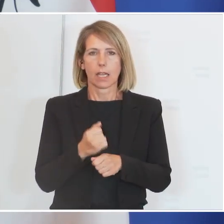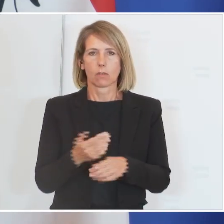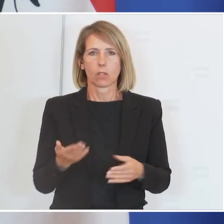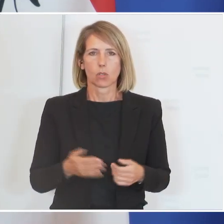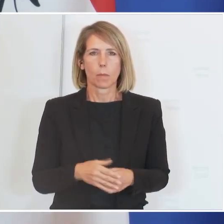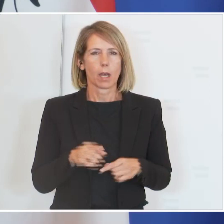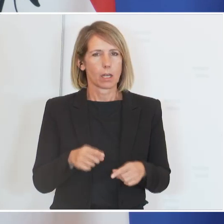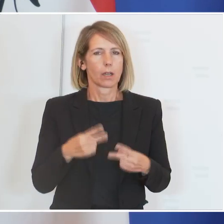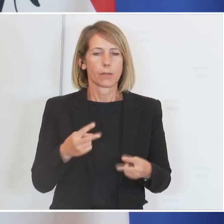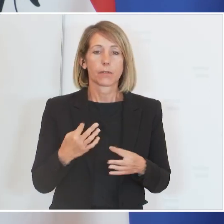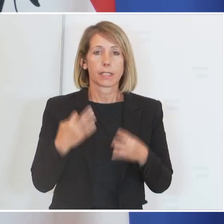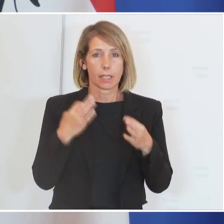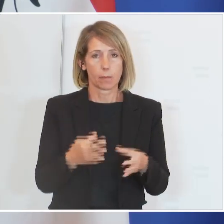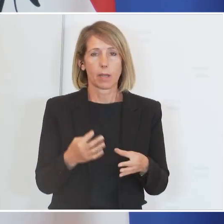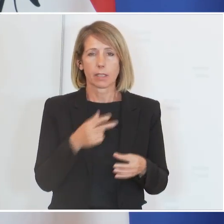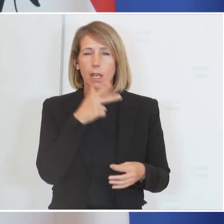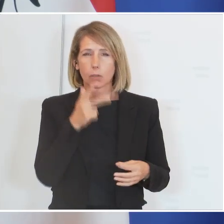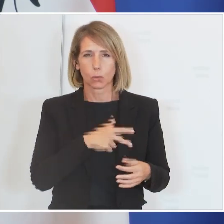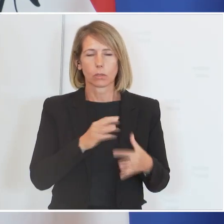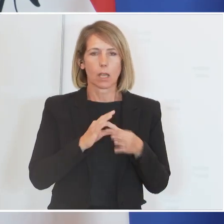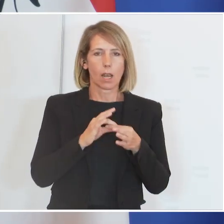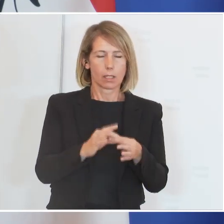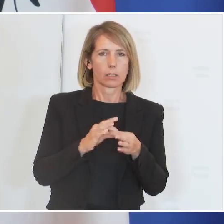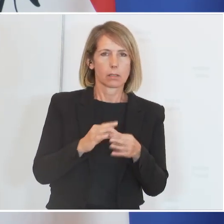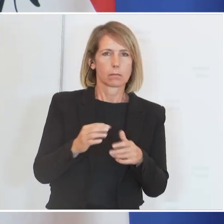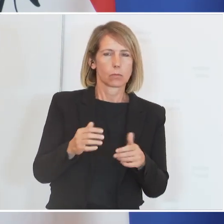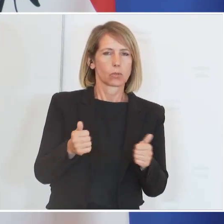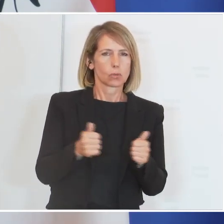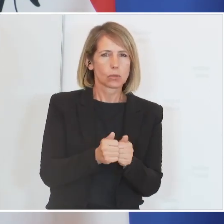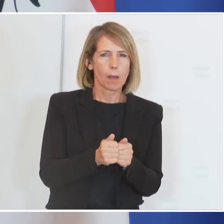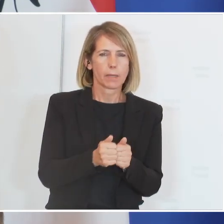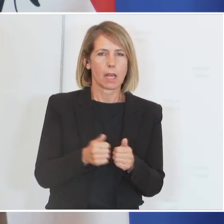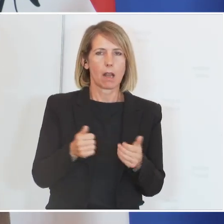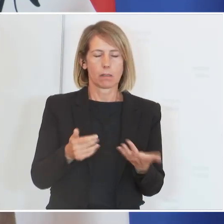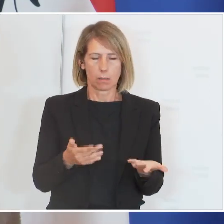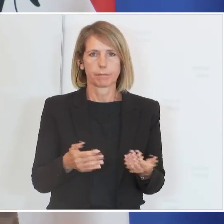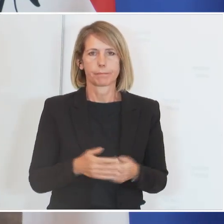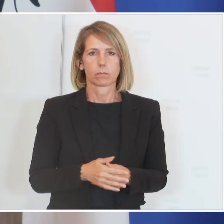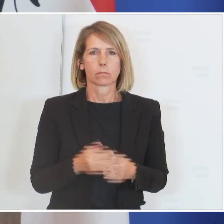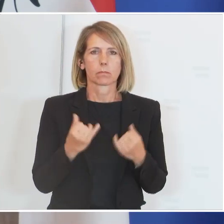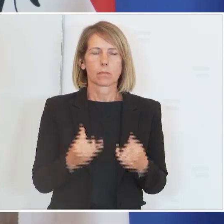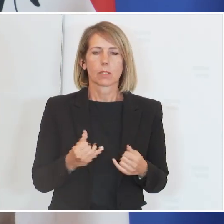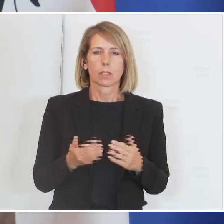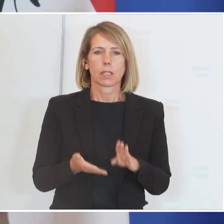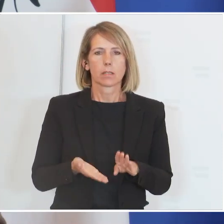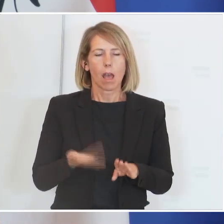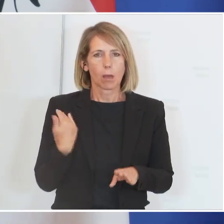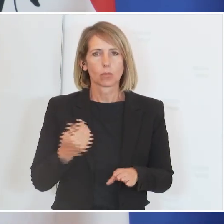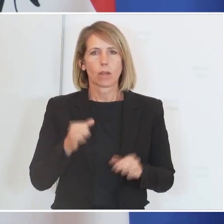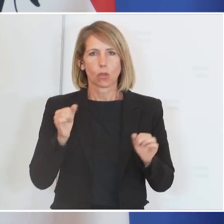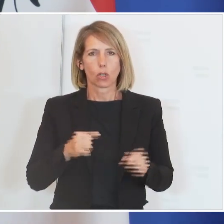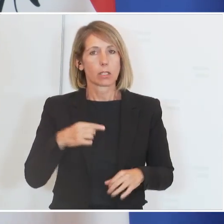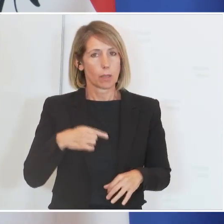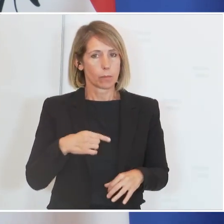ganz wichtiger Beitrag, was den sozialen Zusammenhalt in unserer Gesellschaft betrifft. Und vor diesem Hintergrund ist neben der Abschaffung der kalten Progression, die